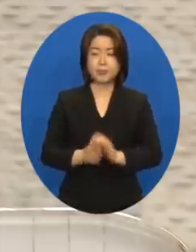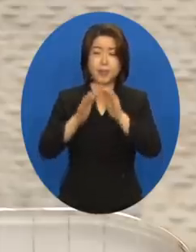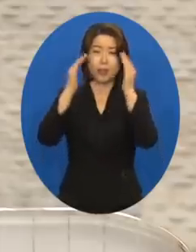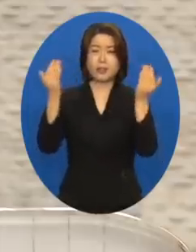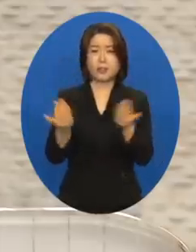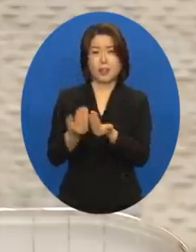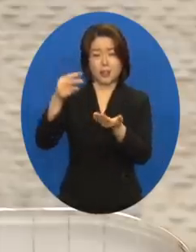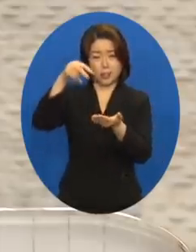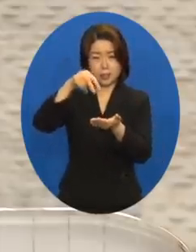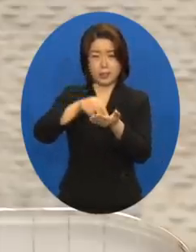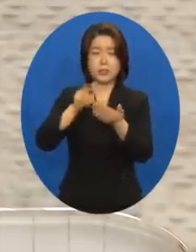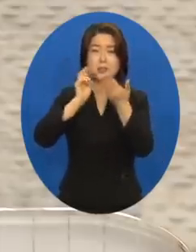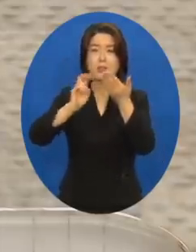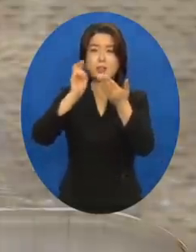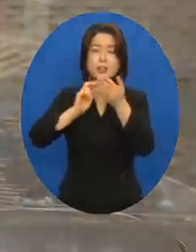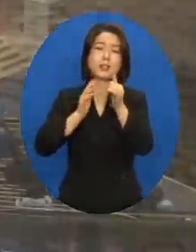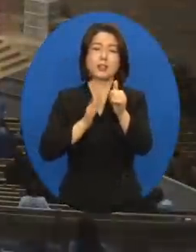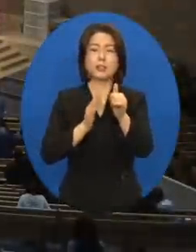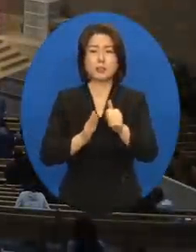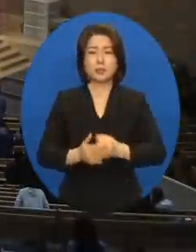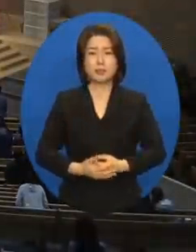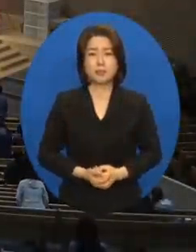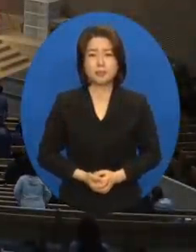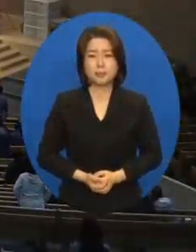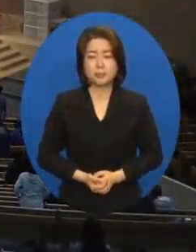다 일어나 서서 찬양 하겠읍니다